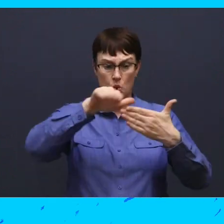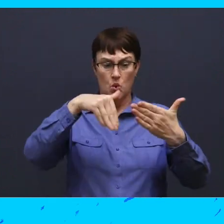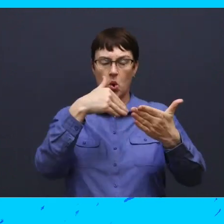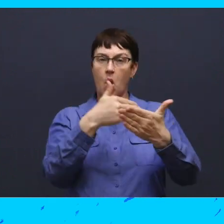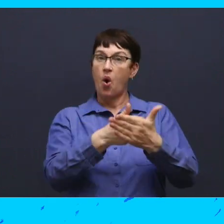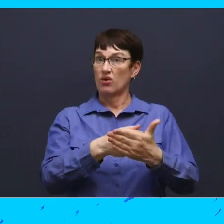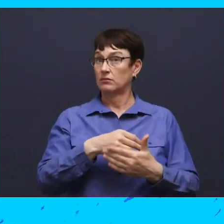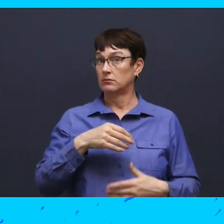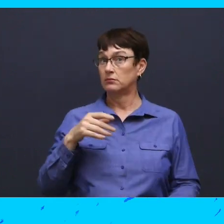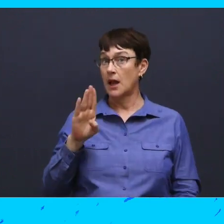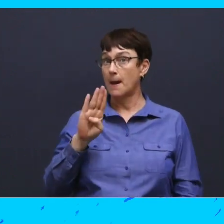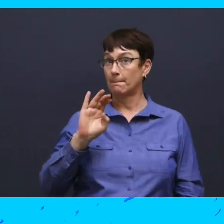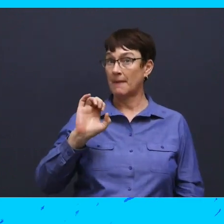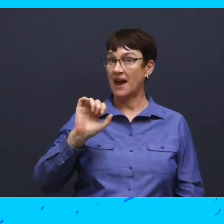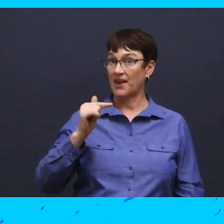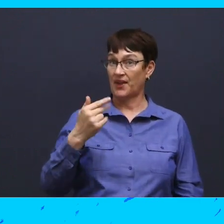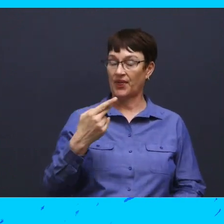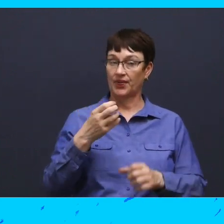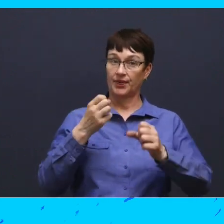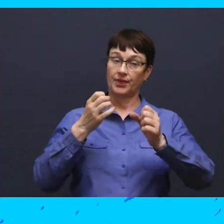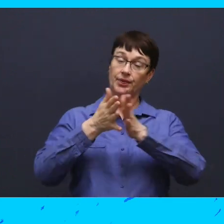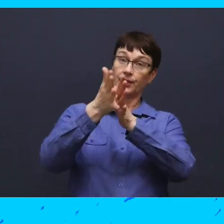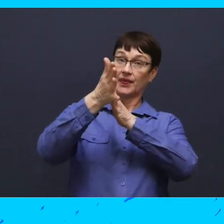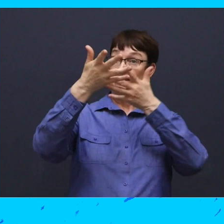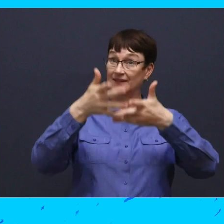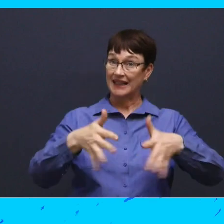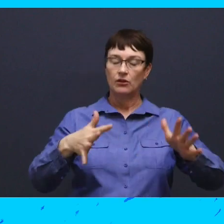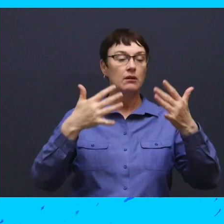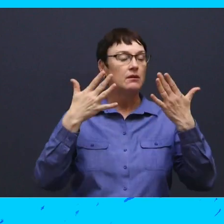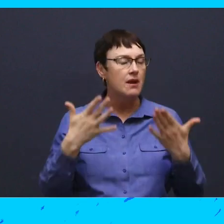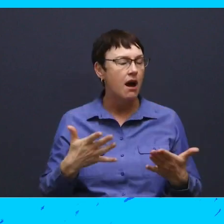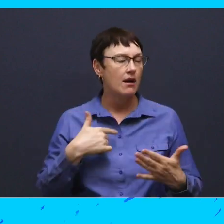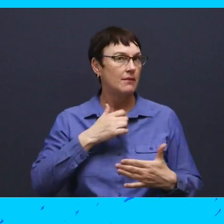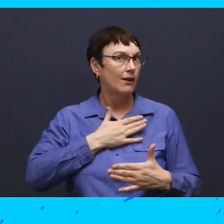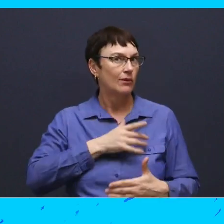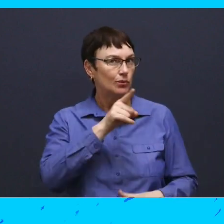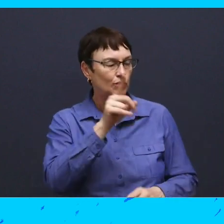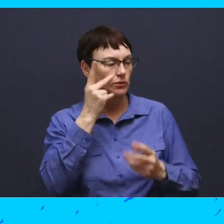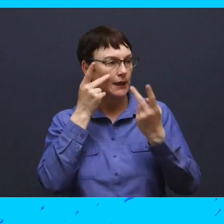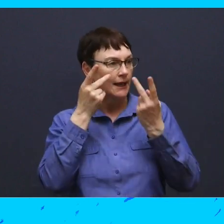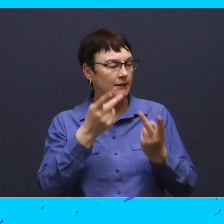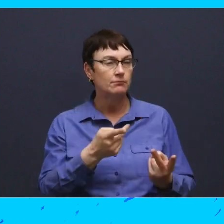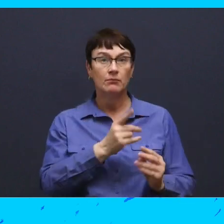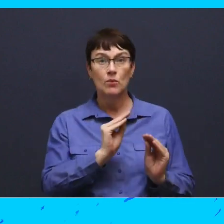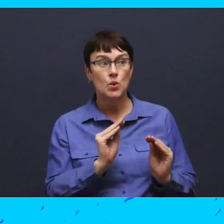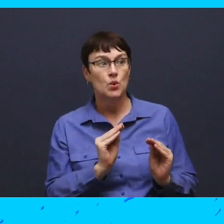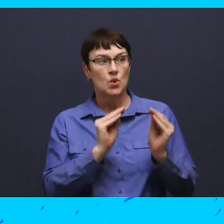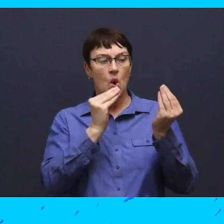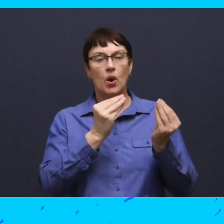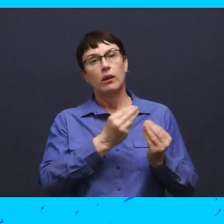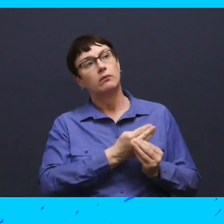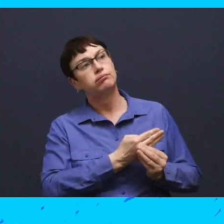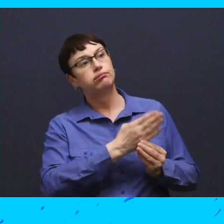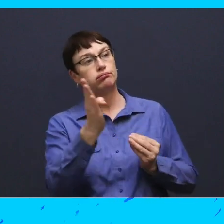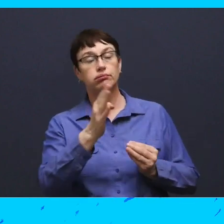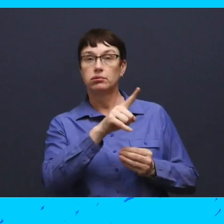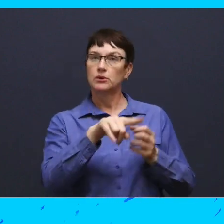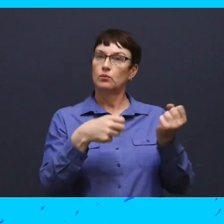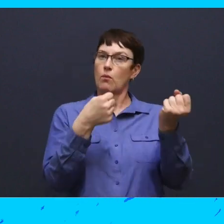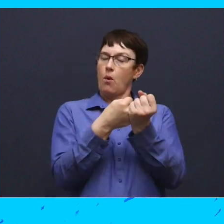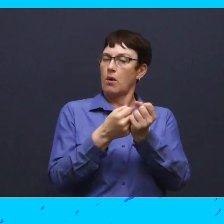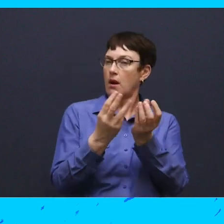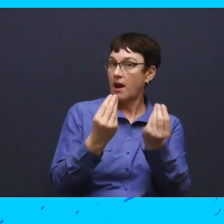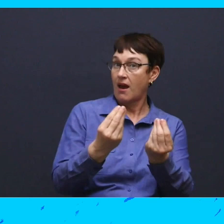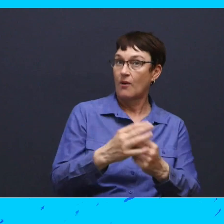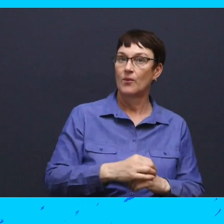Donc, nous avons ici le panorama, les données sont là, le besoin est là. Maintenant, je voudrais donc